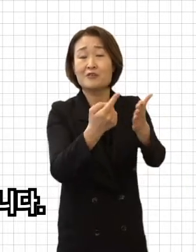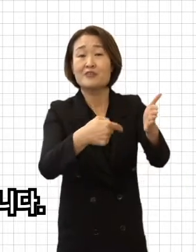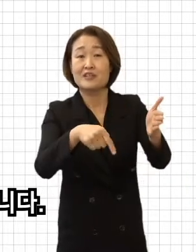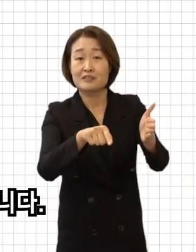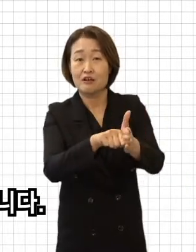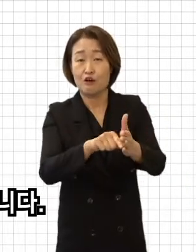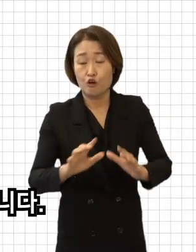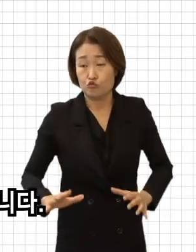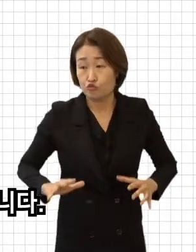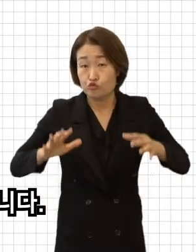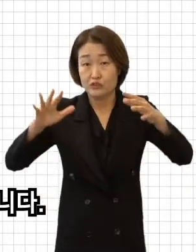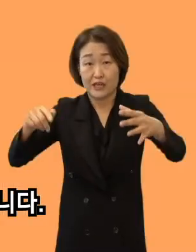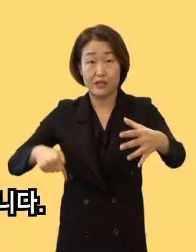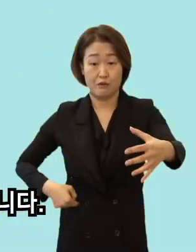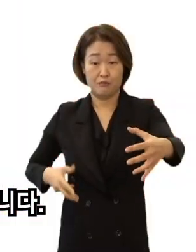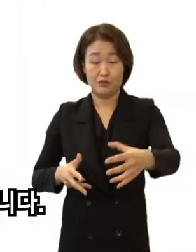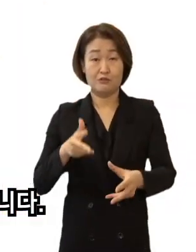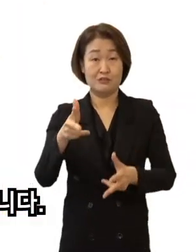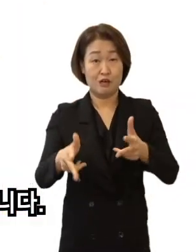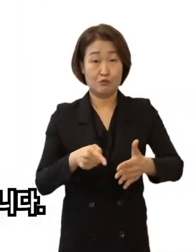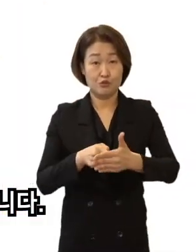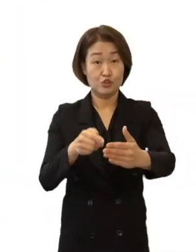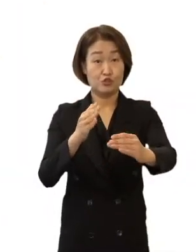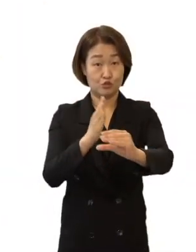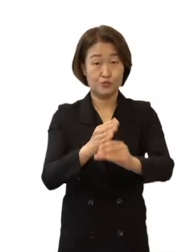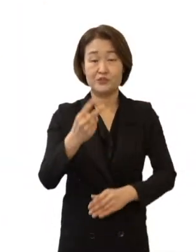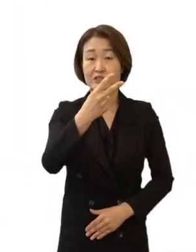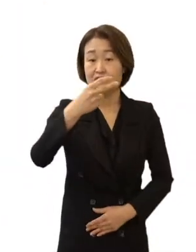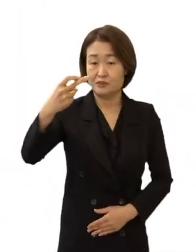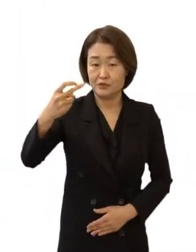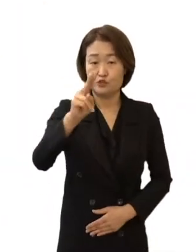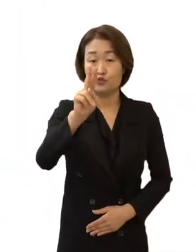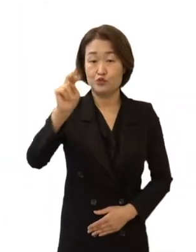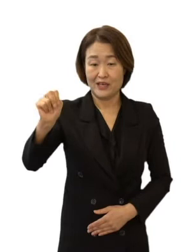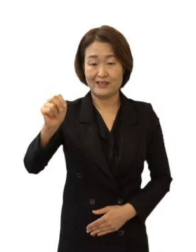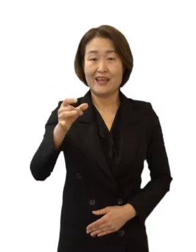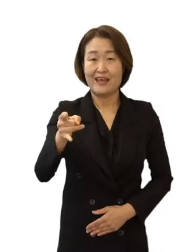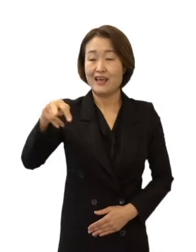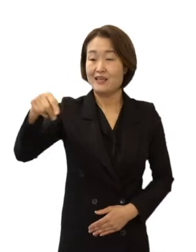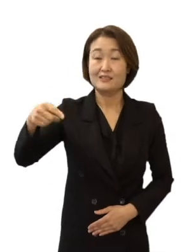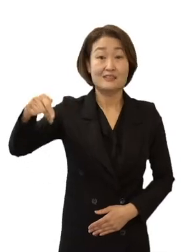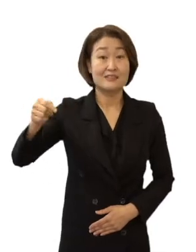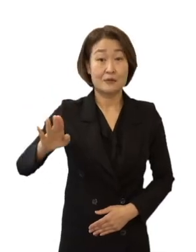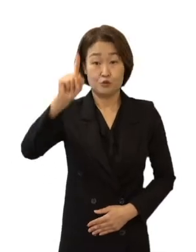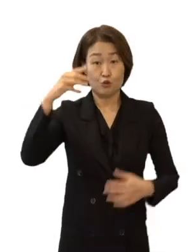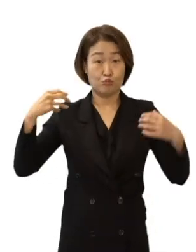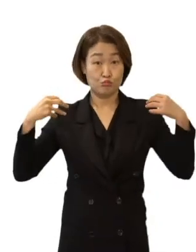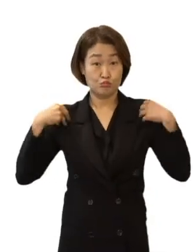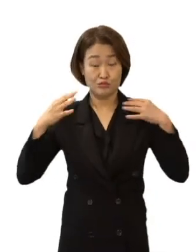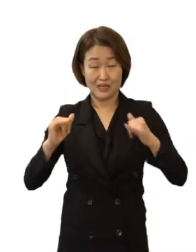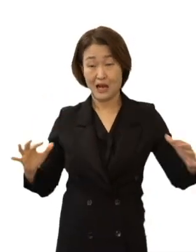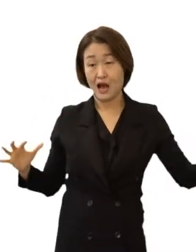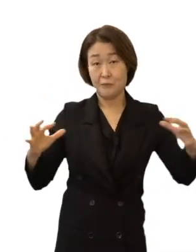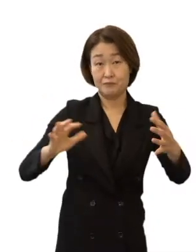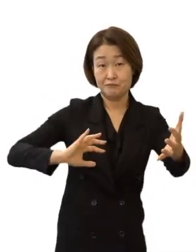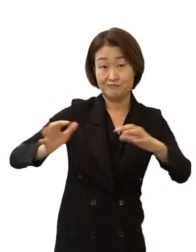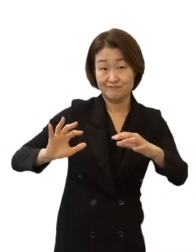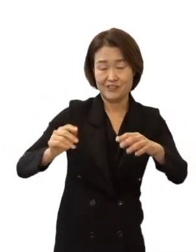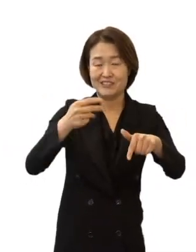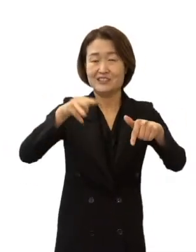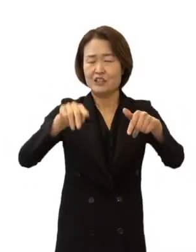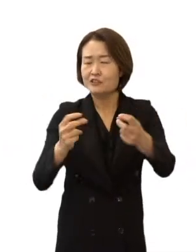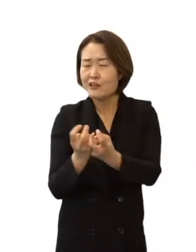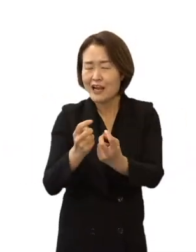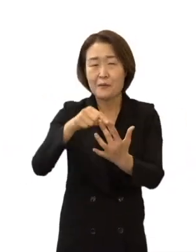위해 국제 협력 사업을 추진하고 있습니다. 2012년 UN 에스캅 정부 간 고위급 회의에서